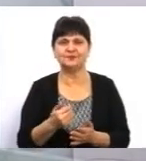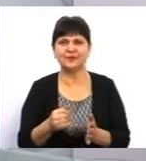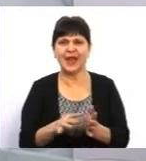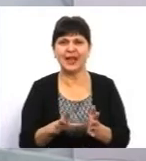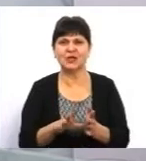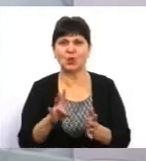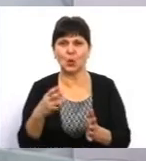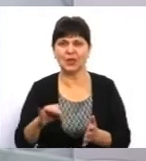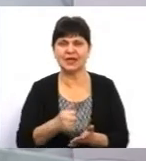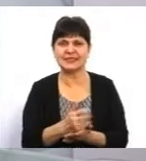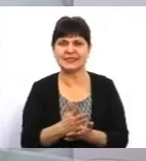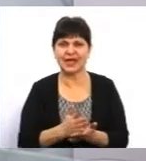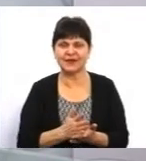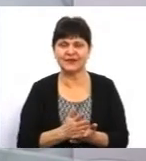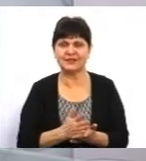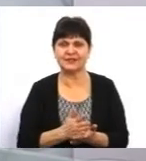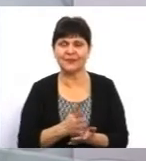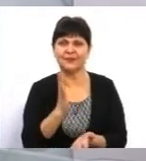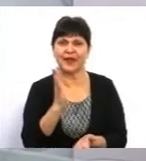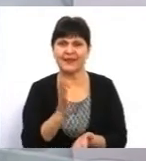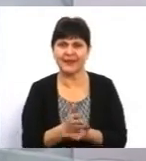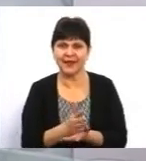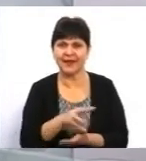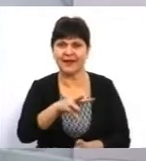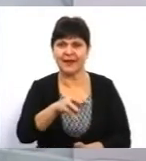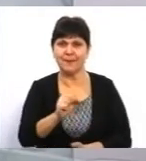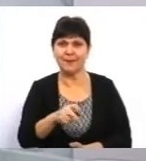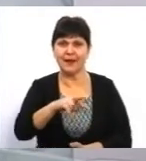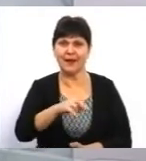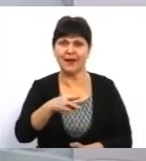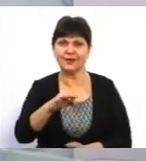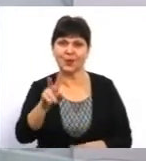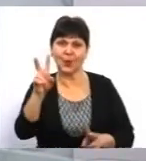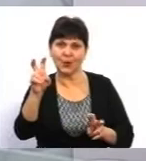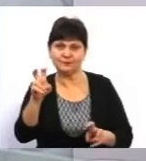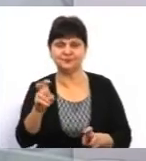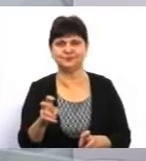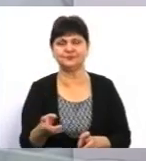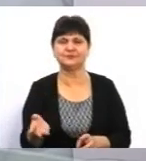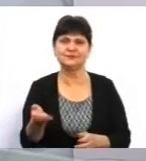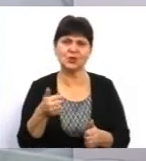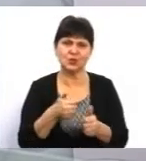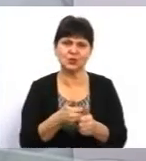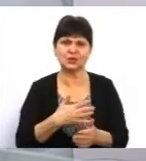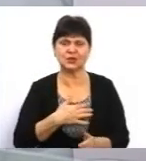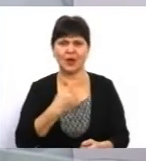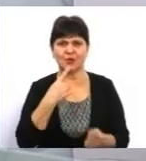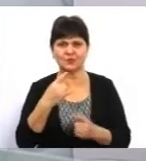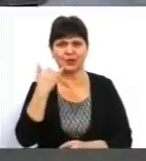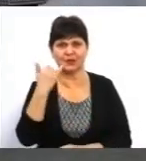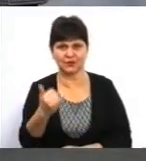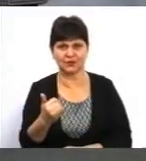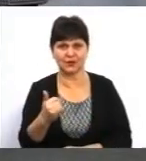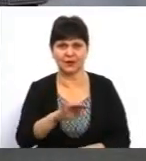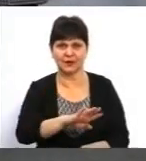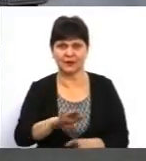усі, скажімо, методологічні нюанси. Долучайтеся до нашої розмови, телефонуйте. У Вінниці